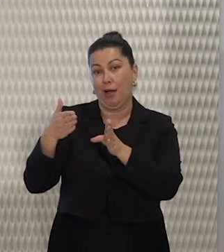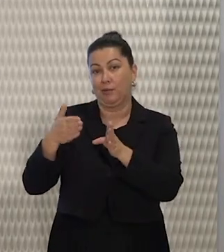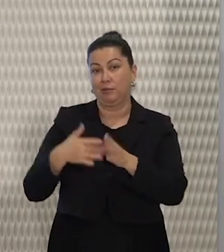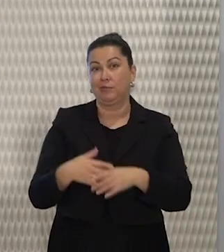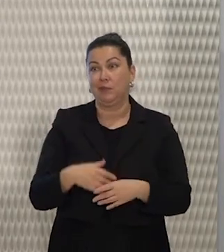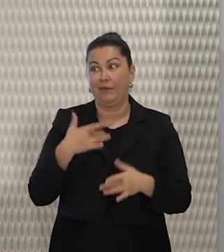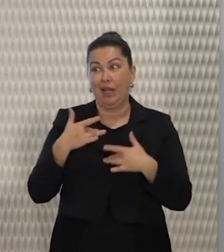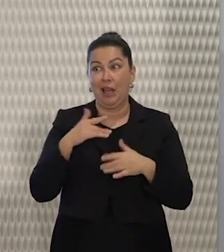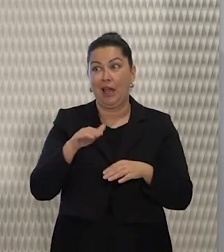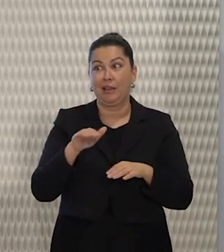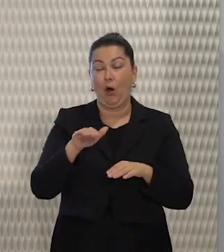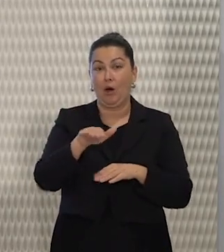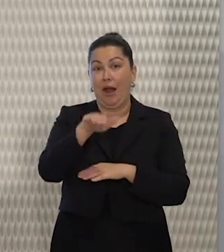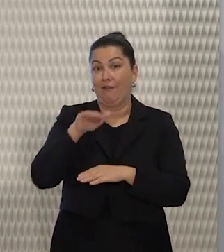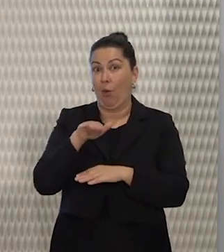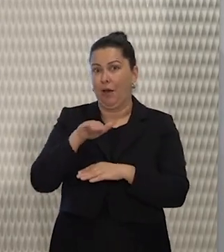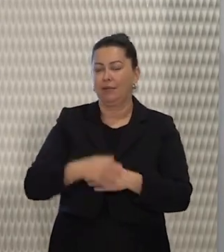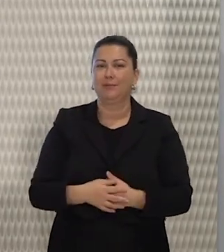Vielleicht ein Stückchen nach vor.